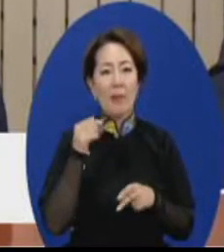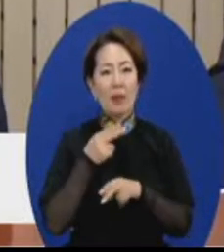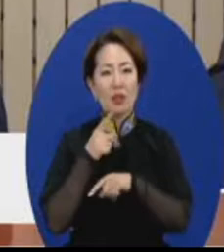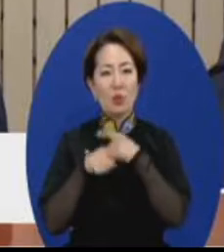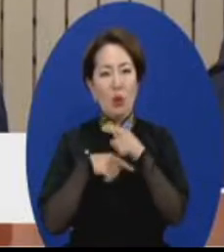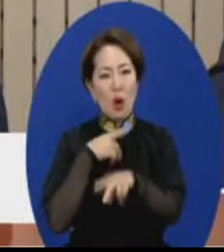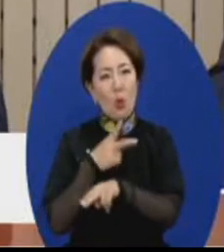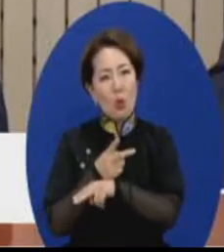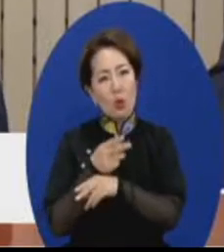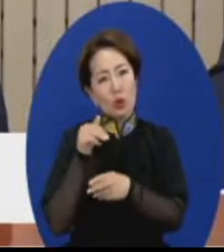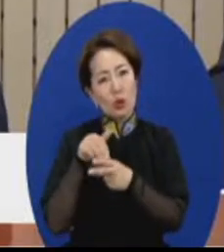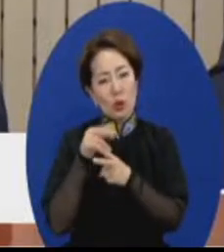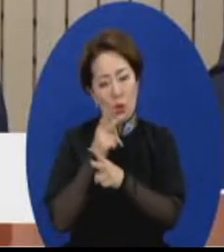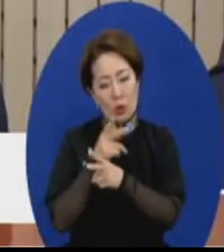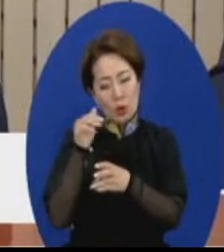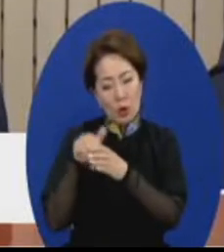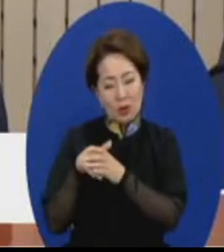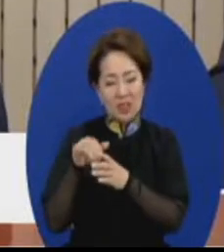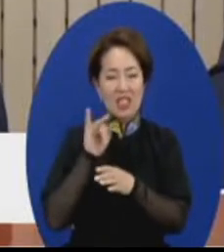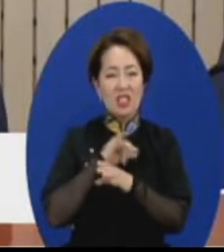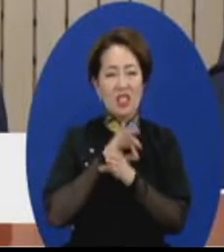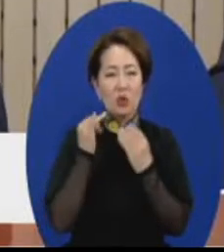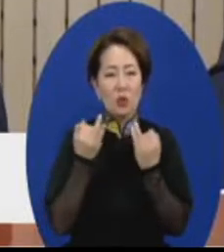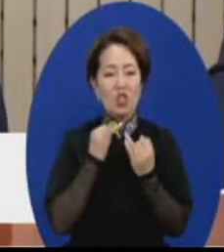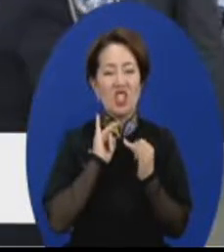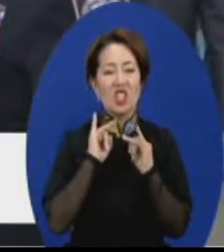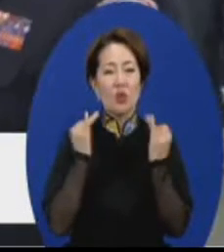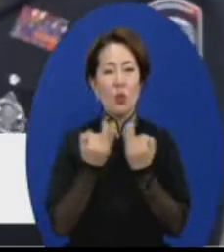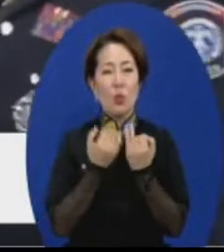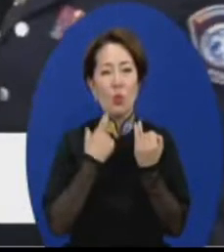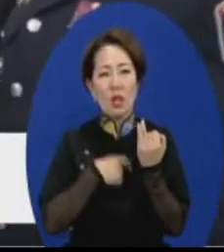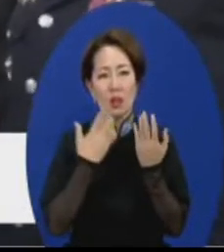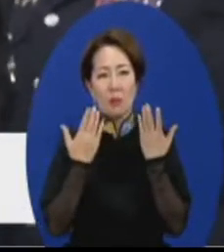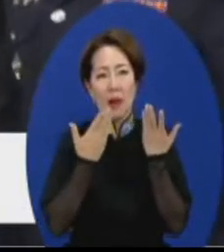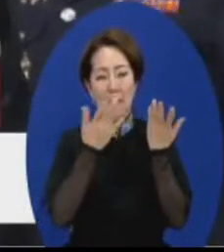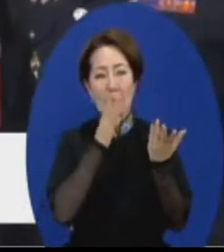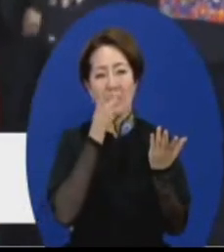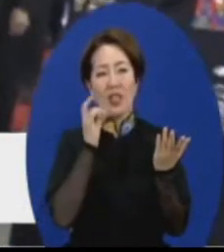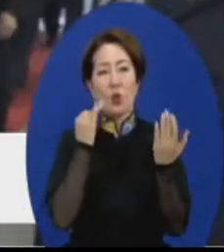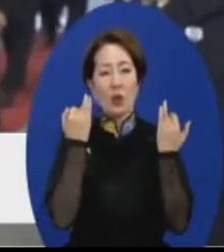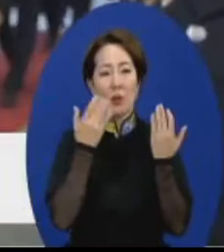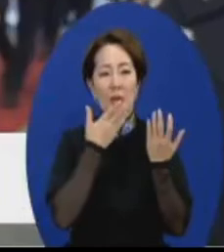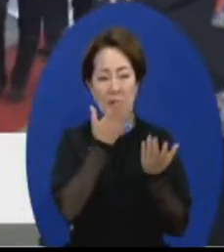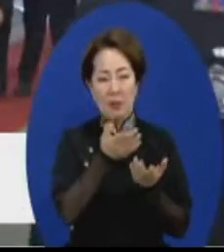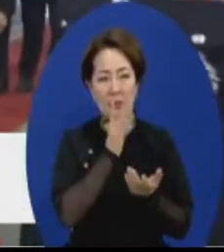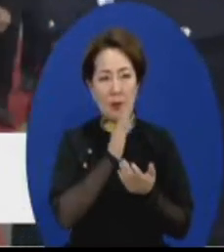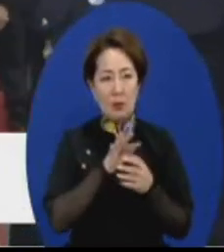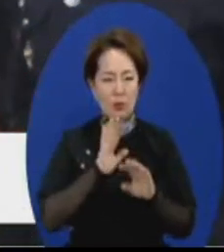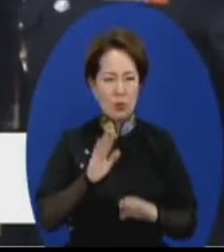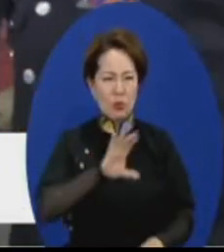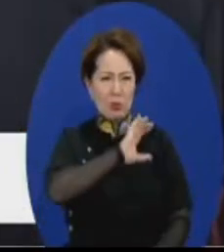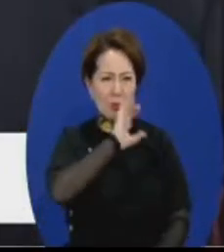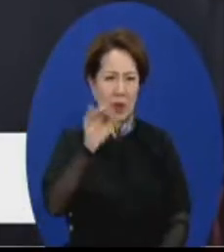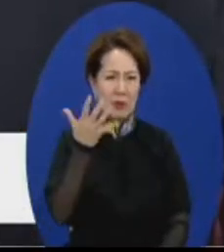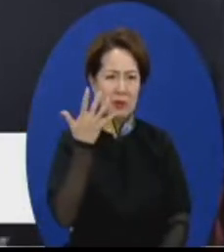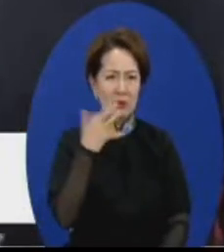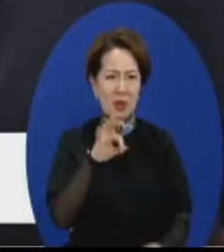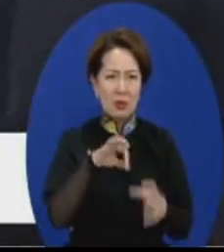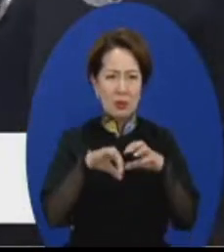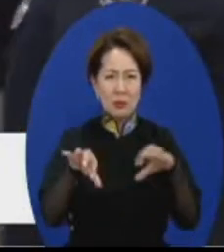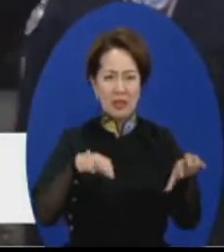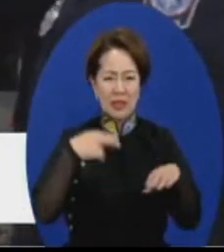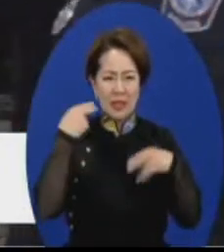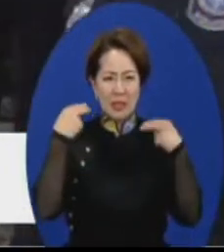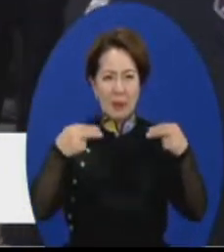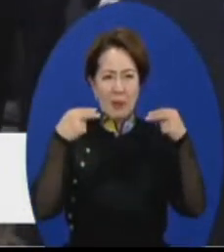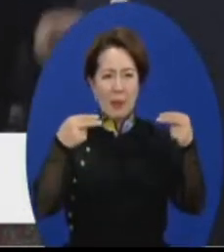хоёр хуулийн төслийг аль нэгээр нь их хурд өргөн барихаар ярьж байгаа. Бүх байгууллаг компани 50-100 метрт нэгдсэн нэг стандарт